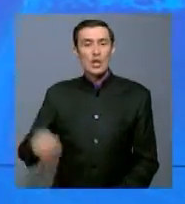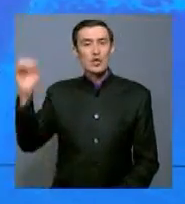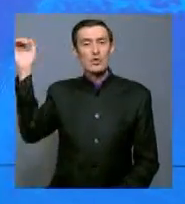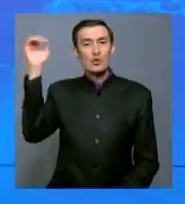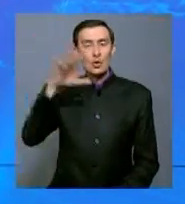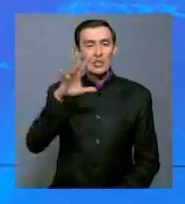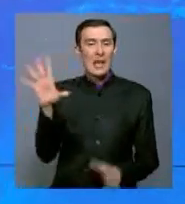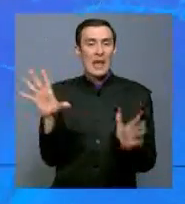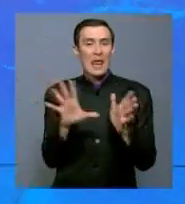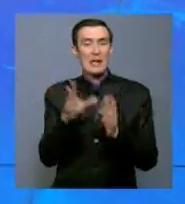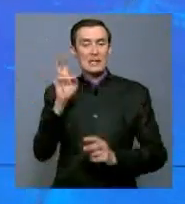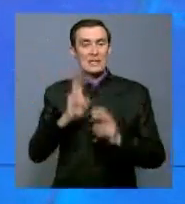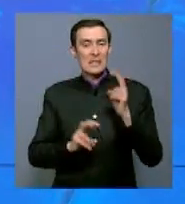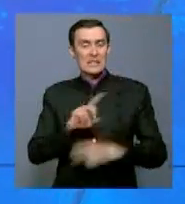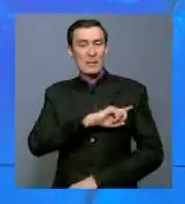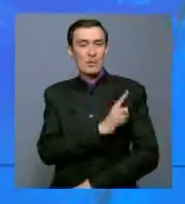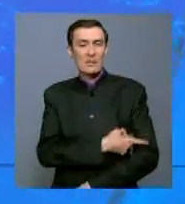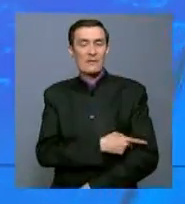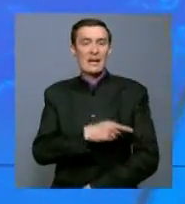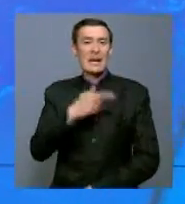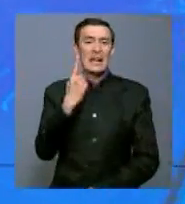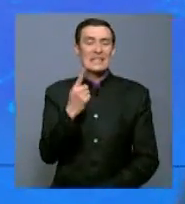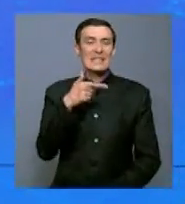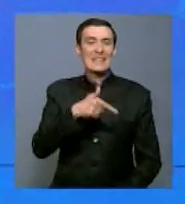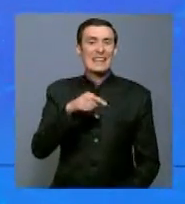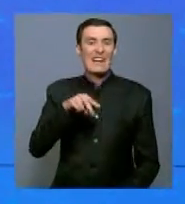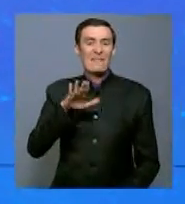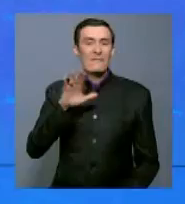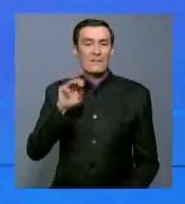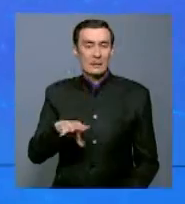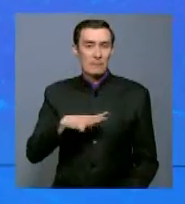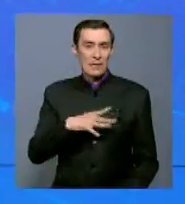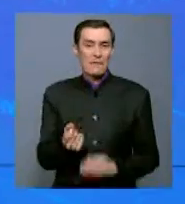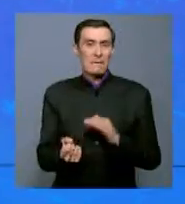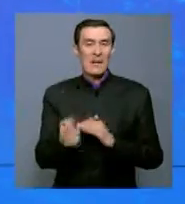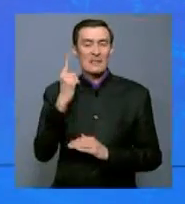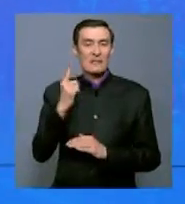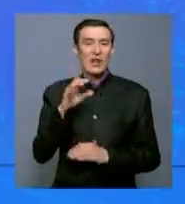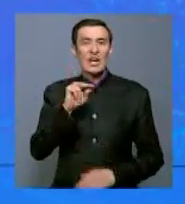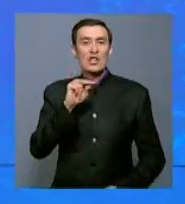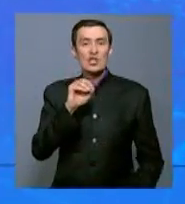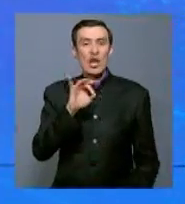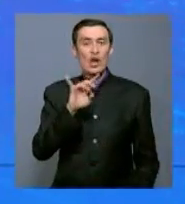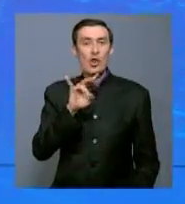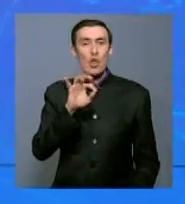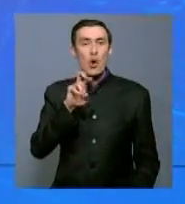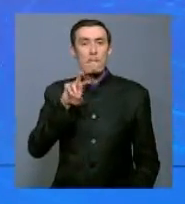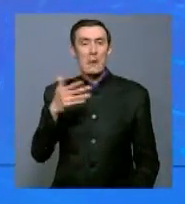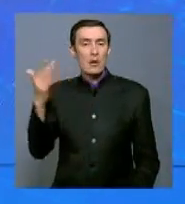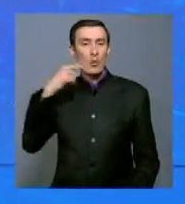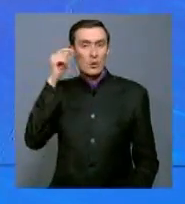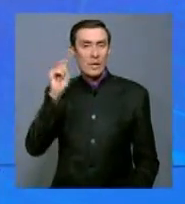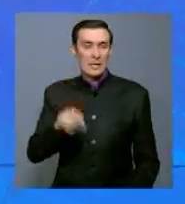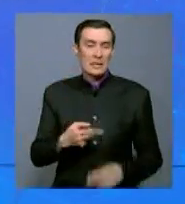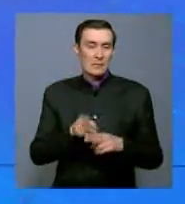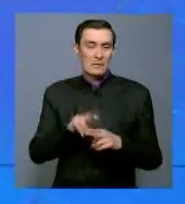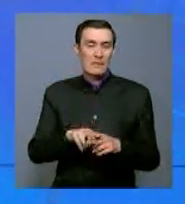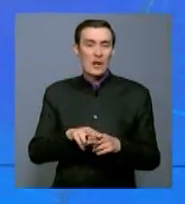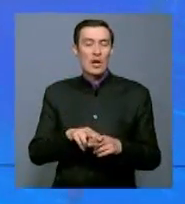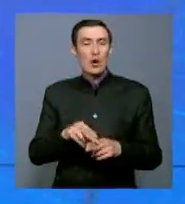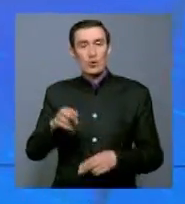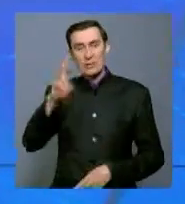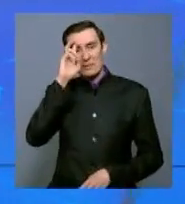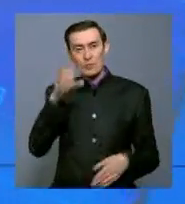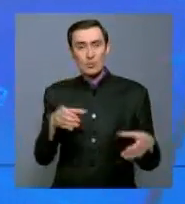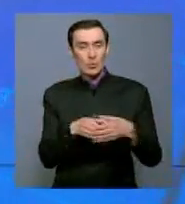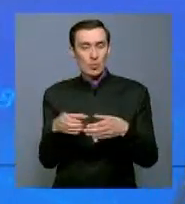Солнечная электростанция мощностью 1 гигаватт в скором времени может появиться в Чернобыле. Соответствующий проект разрабатывают несколько профильных